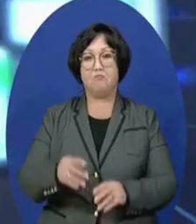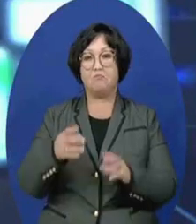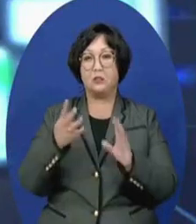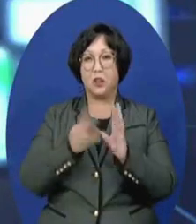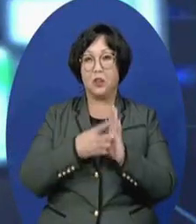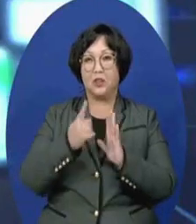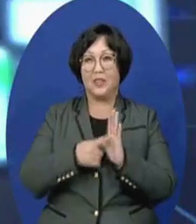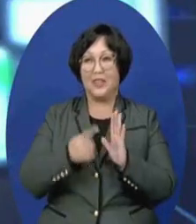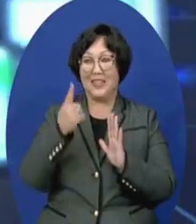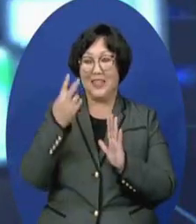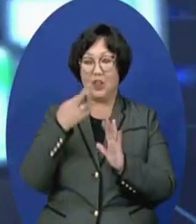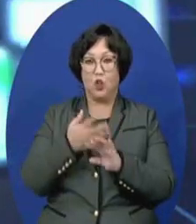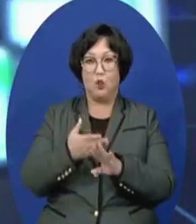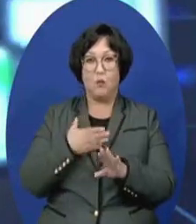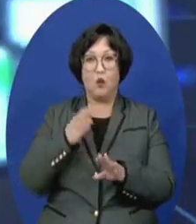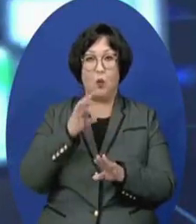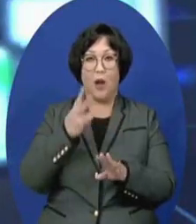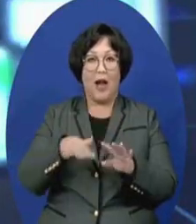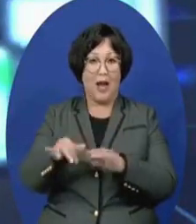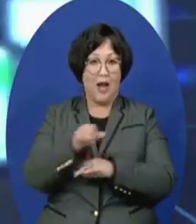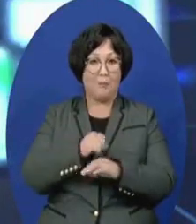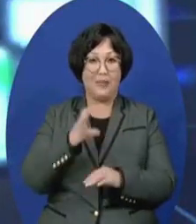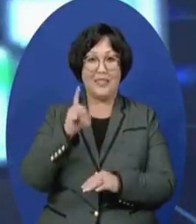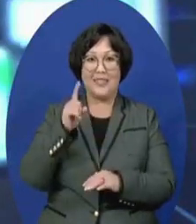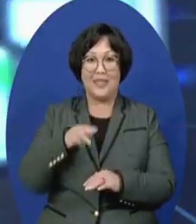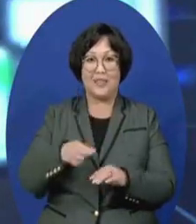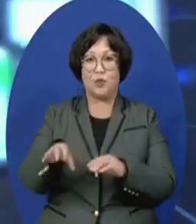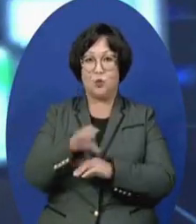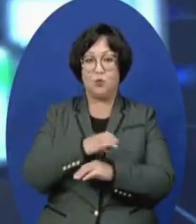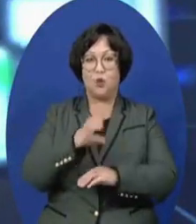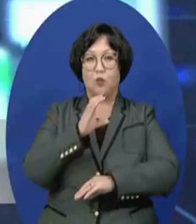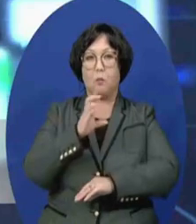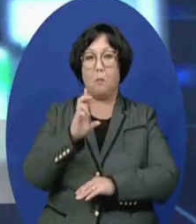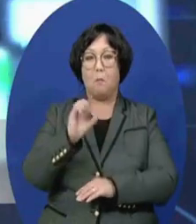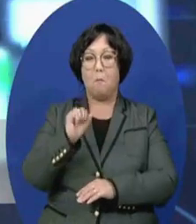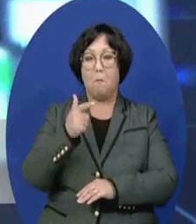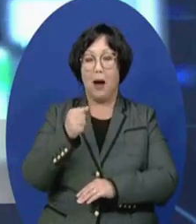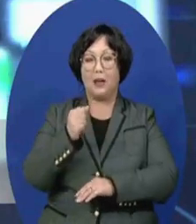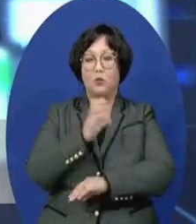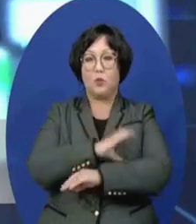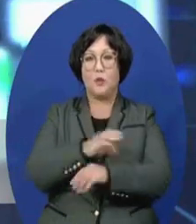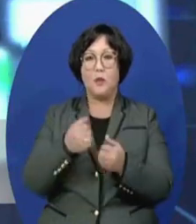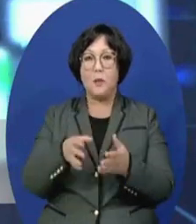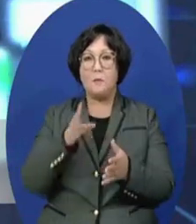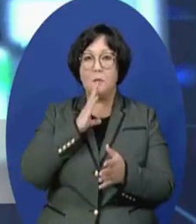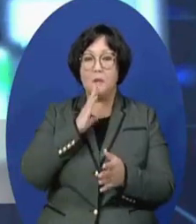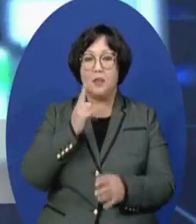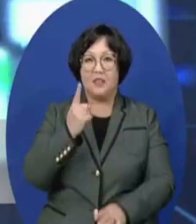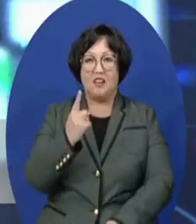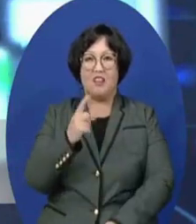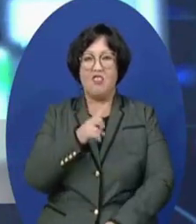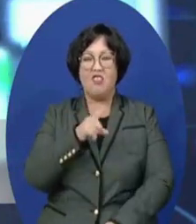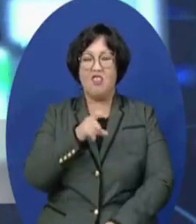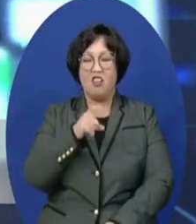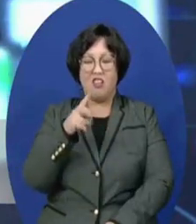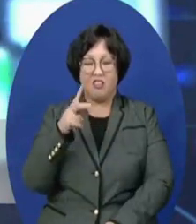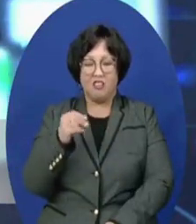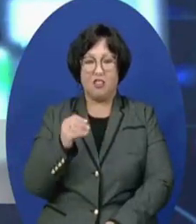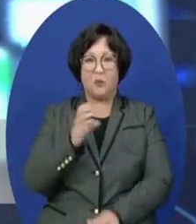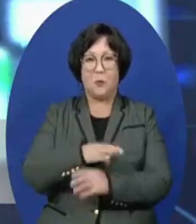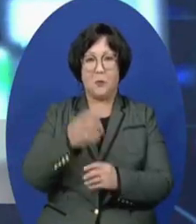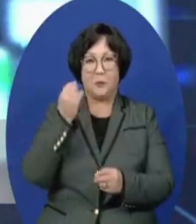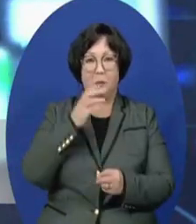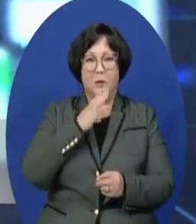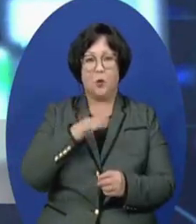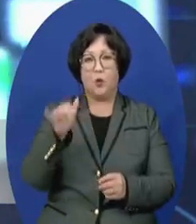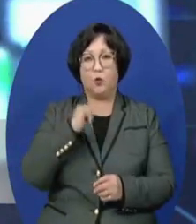Ичээлийн шинэ жилийн өмнө Өвөрхангай аймгийн Санд сумын баг сургууль ашиглалтанд орлоо. Ингэснээр сумын сургуулийн сурагчид нэг ээлжээр хичээлэх боломжтой болж байна. Улсын